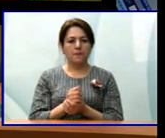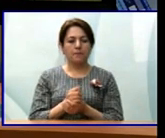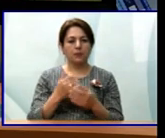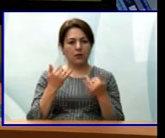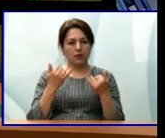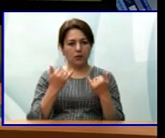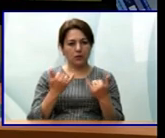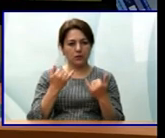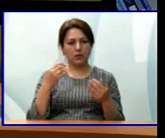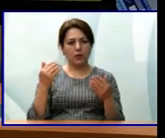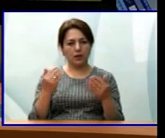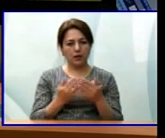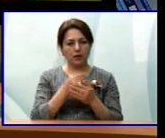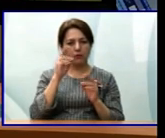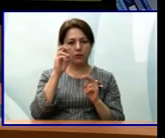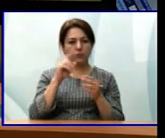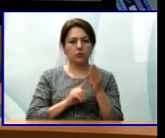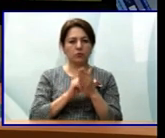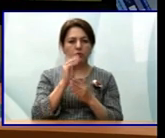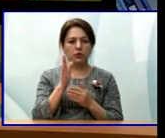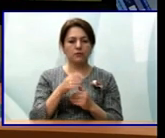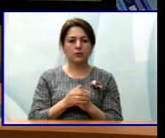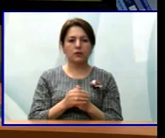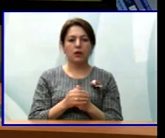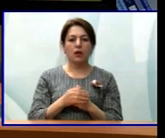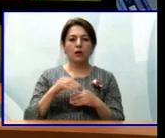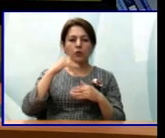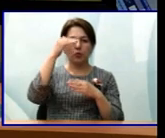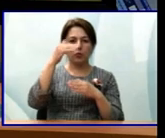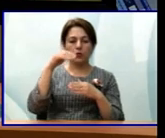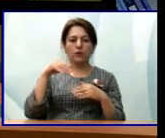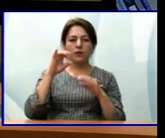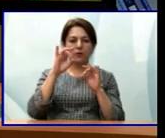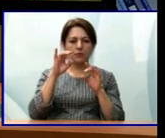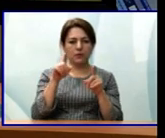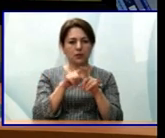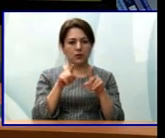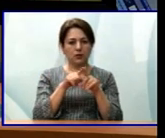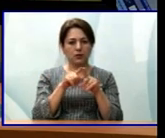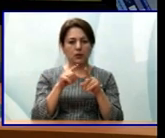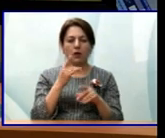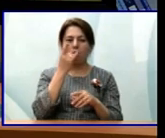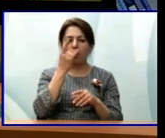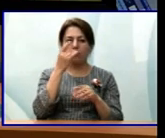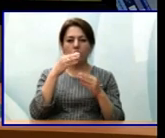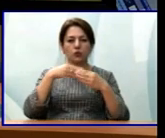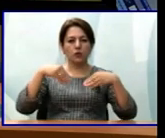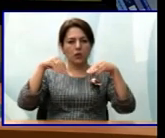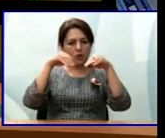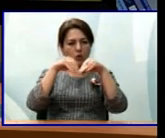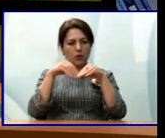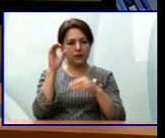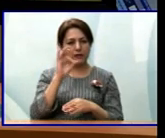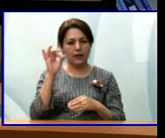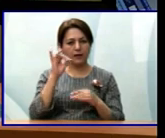Ana endi yangi mavzuni boshlab olamiz. Yuqorida ta'kidlab o'tganimizdek, qovoqdoshlar